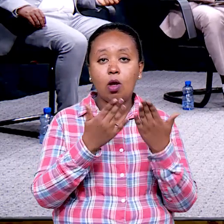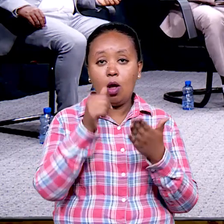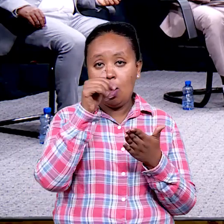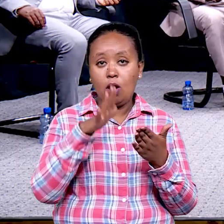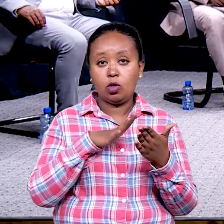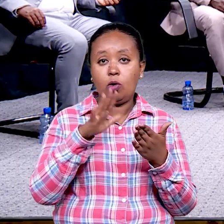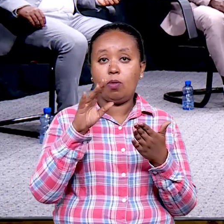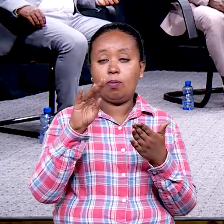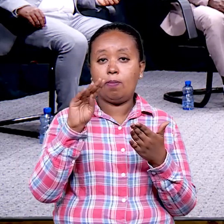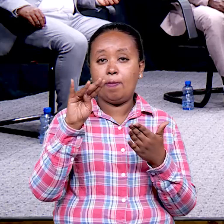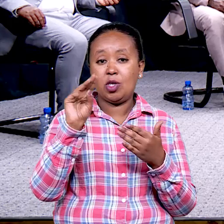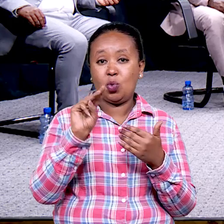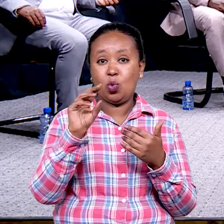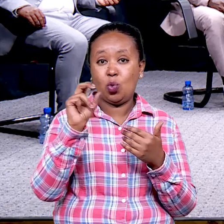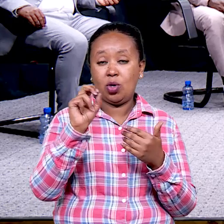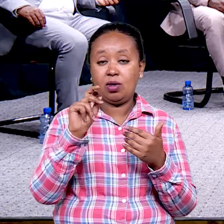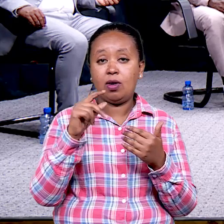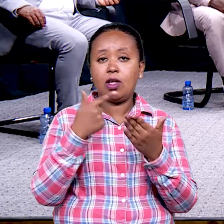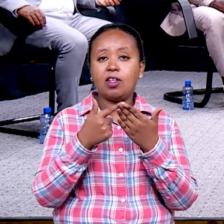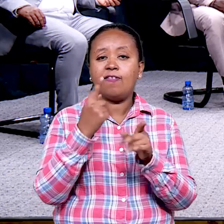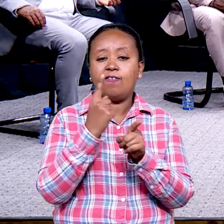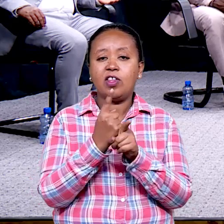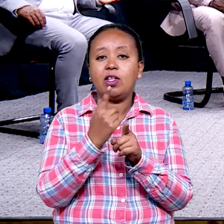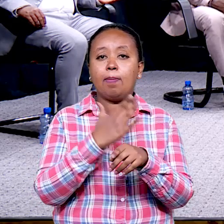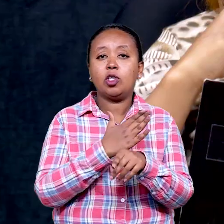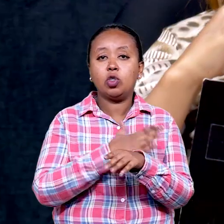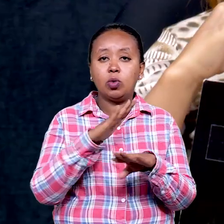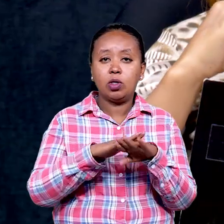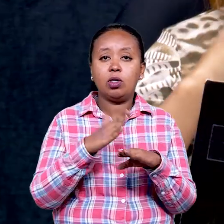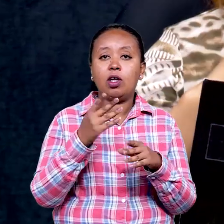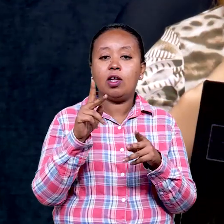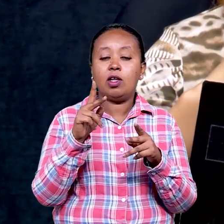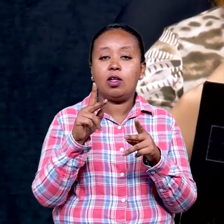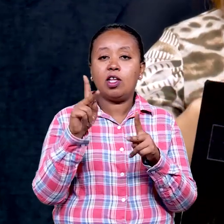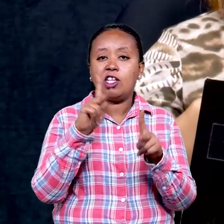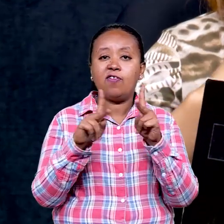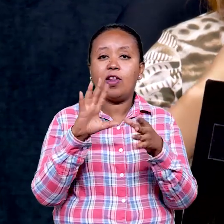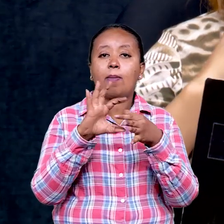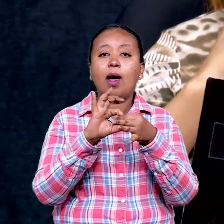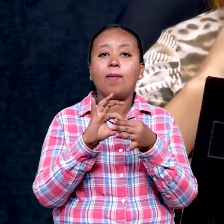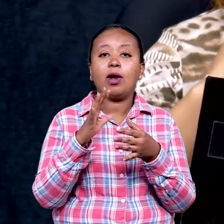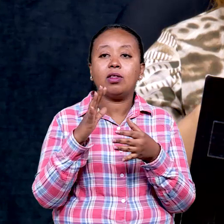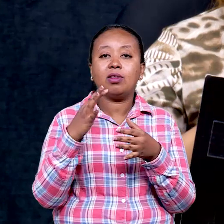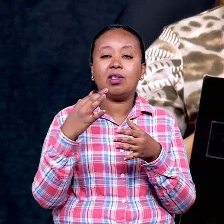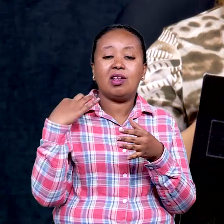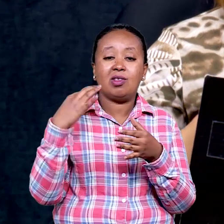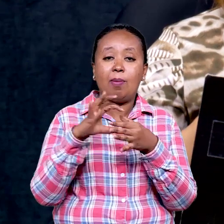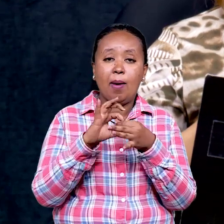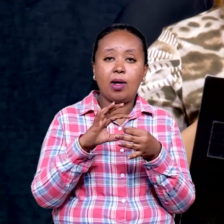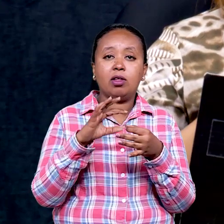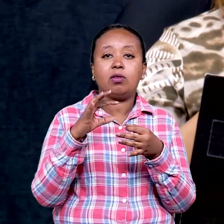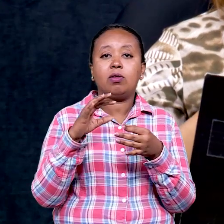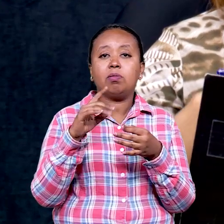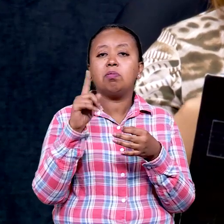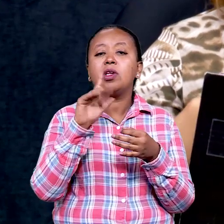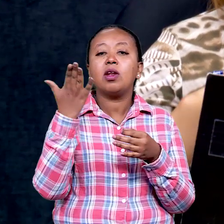መስዑድ በዚህ በተደረጉ የፍትህ መሻሻዎች ላይ የሲቪል ማህበራት የነበራቸው አሻራ ምንድን ነው?